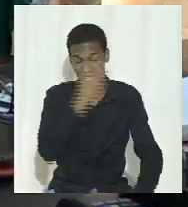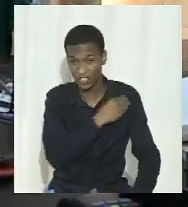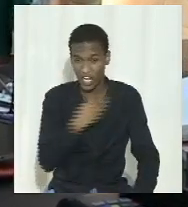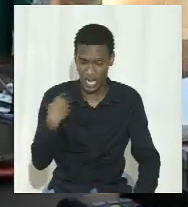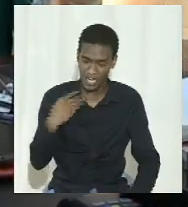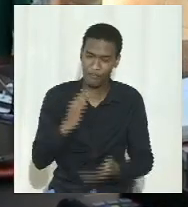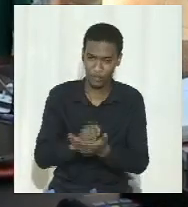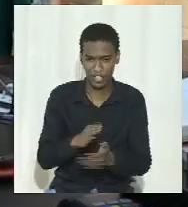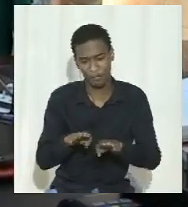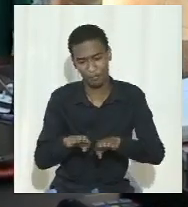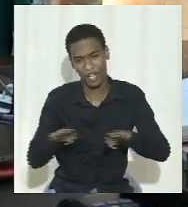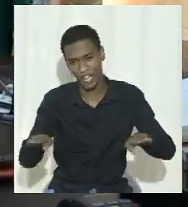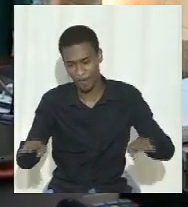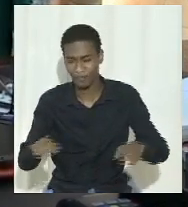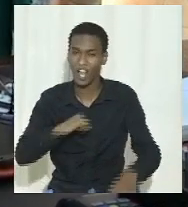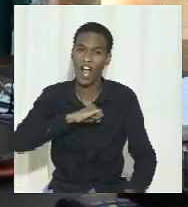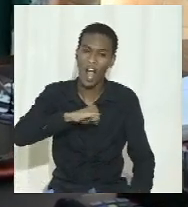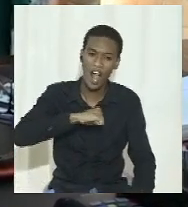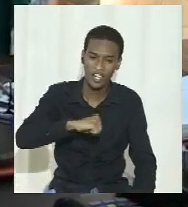laminasa izy anao